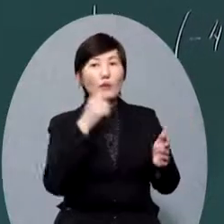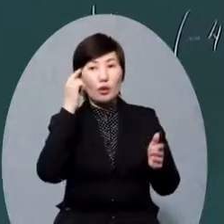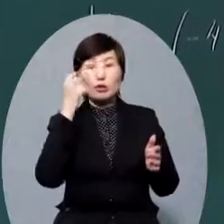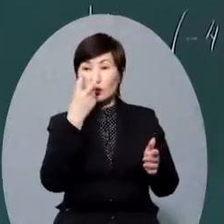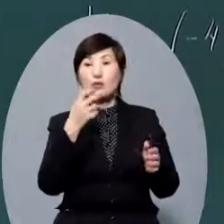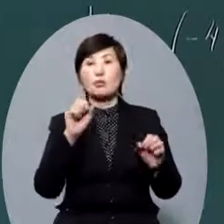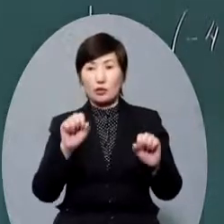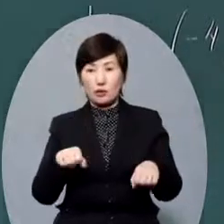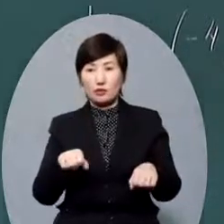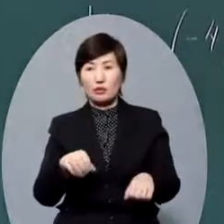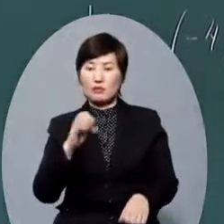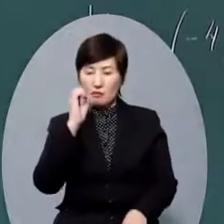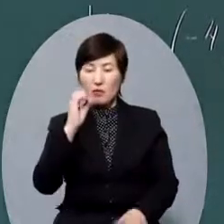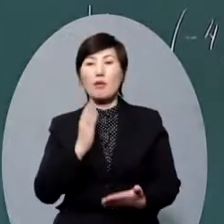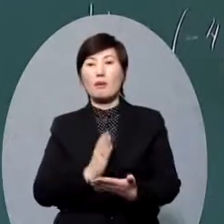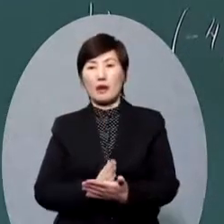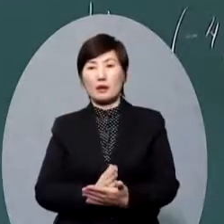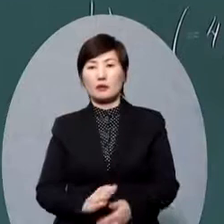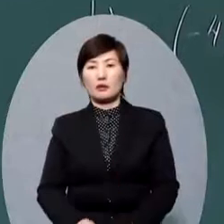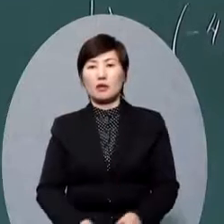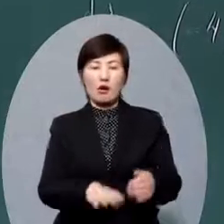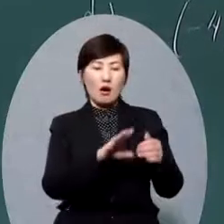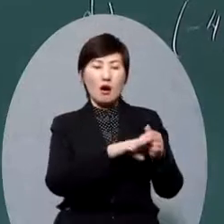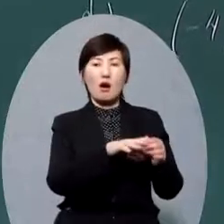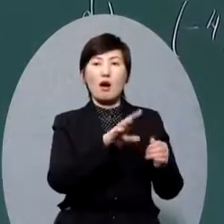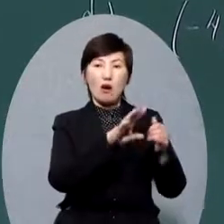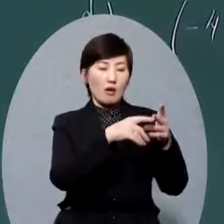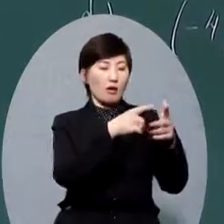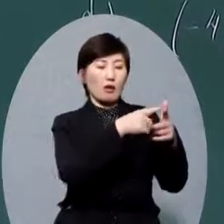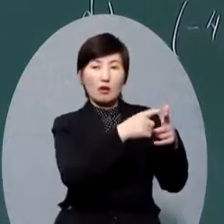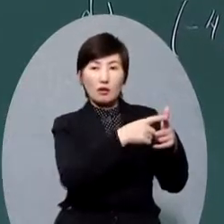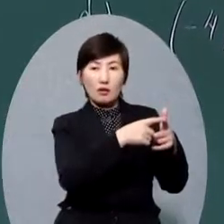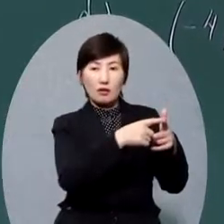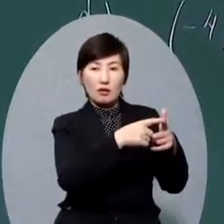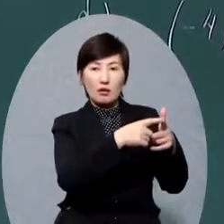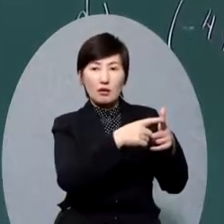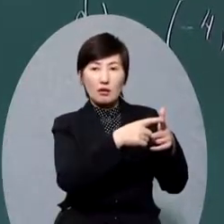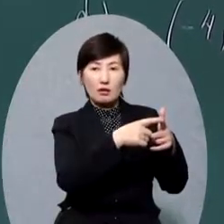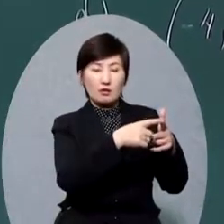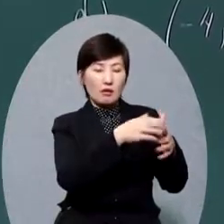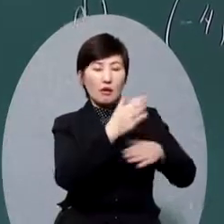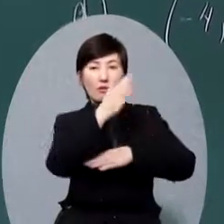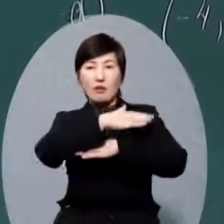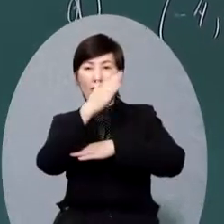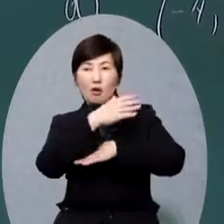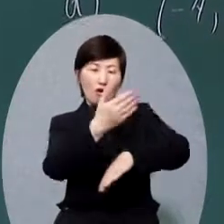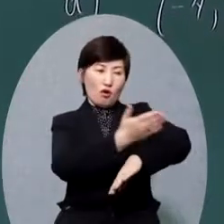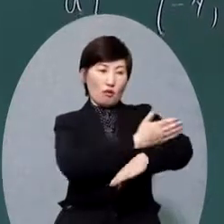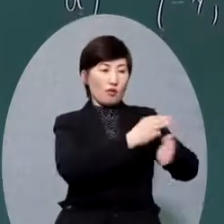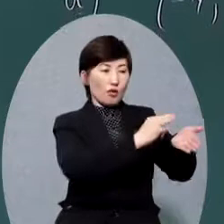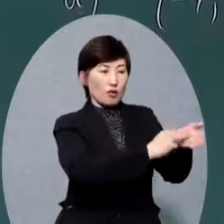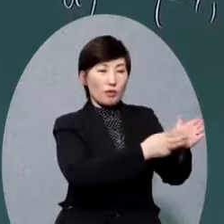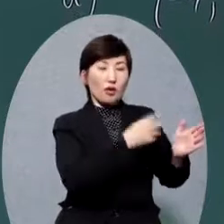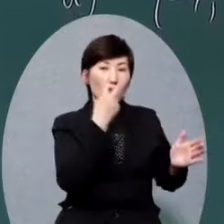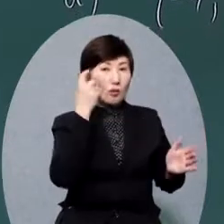налалтаа харьцаан дээр орлуулад ингэ бодоход налалт нь 0 гарч ирж тийм ээ. Хоёр дахь жишээн дээрээсээ үндсгийн коэффициент